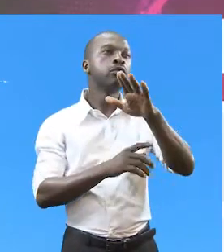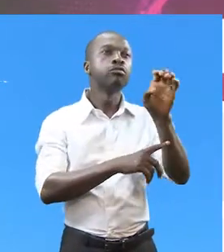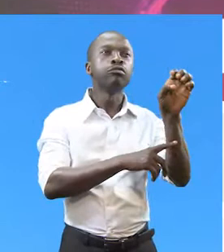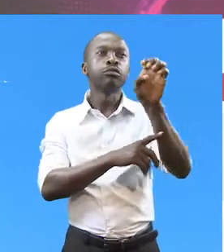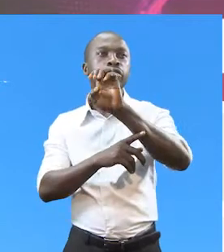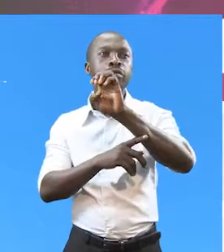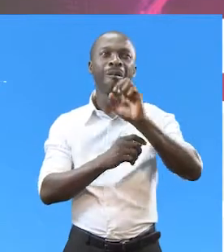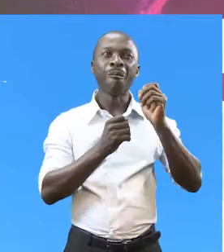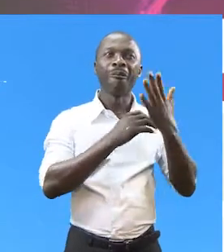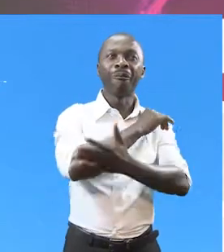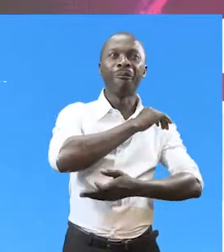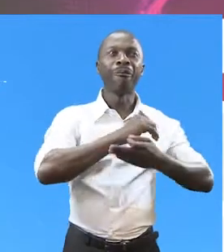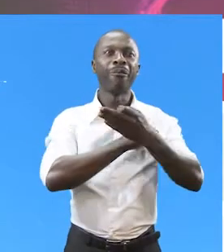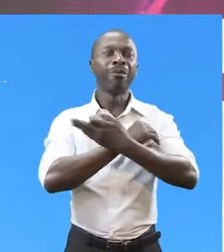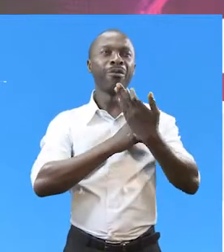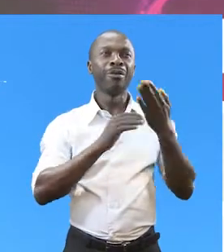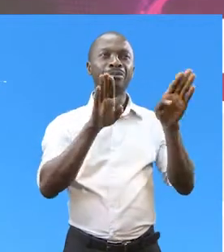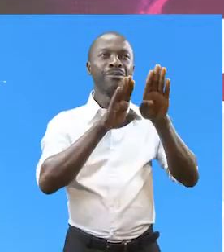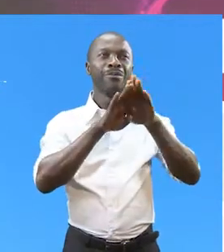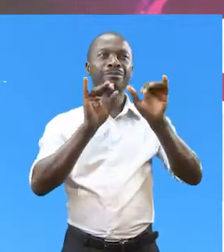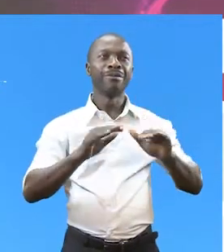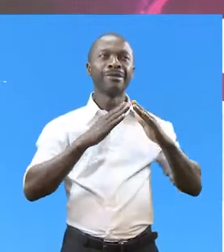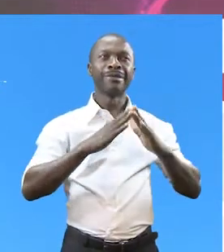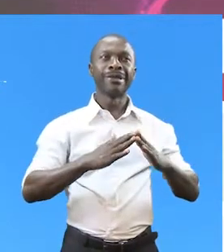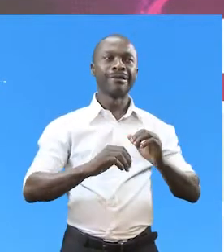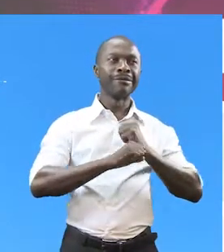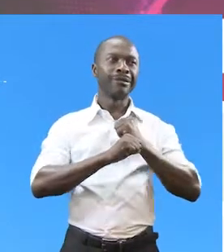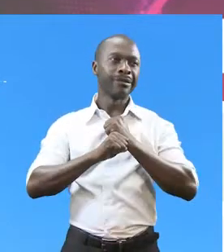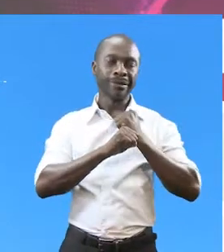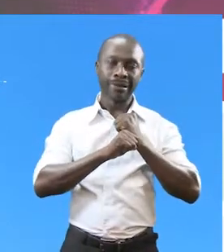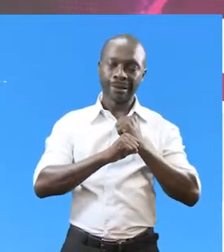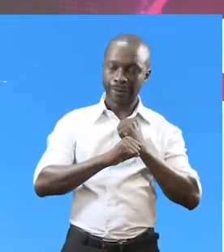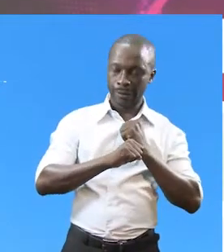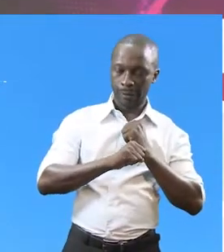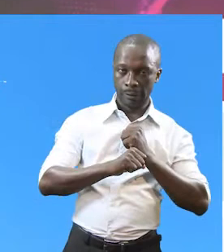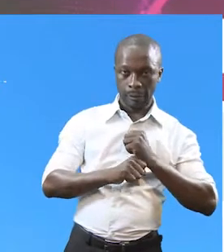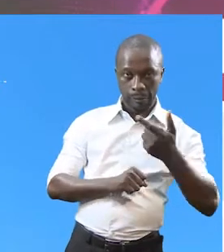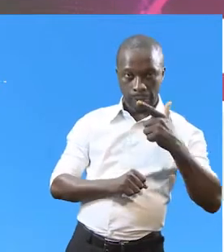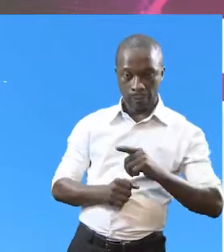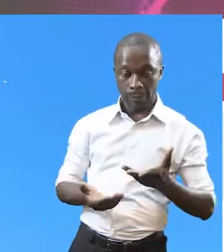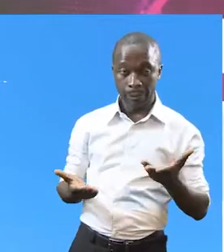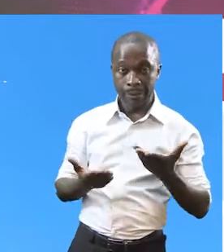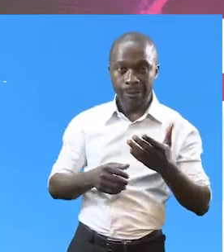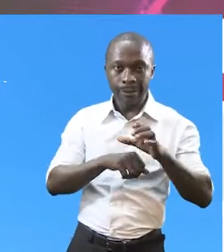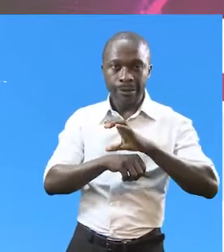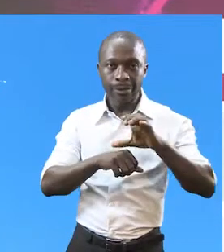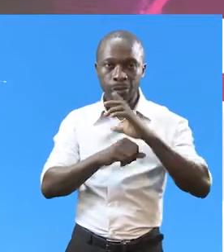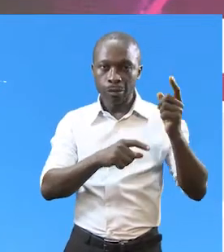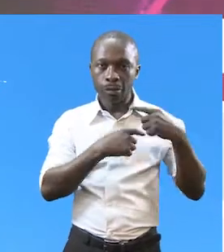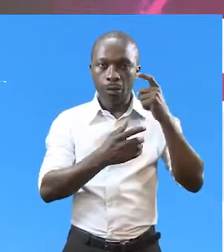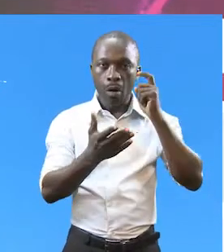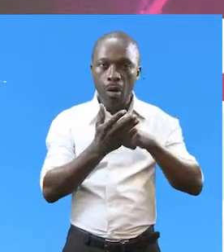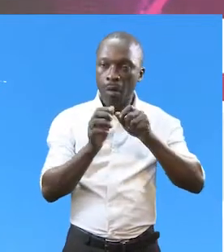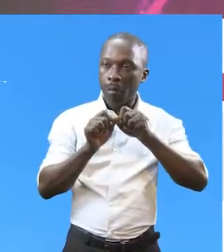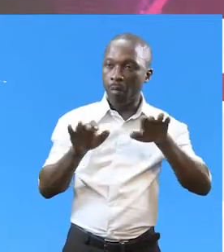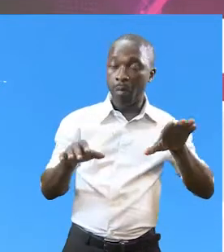au créneau et tirent la sonnette d'alarme. Parce que depuis la reprise des activités au Cameroun le 30 avril